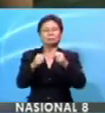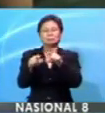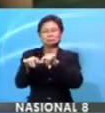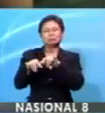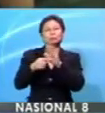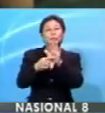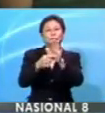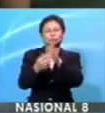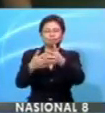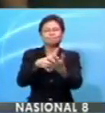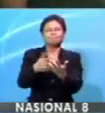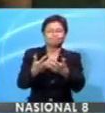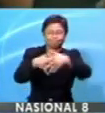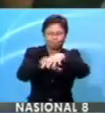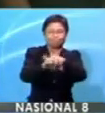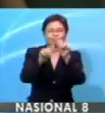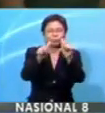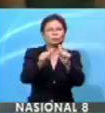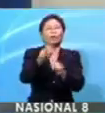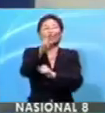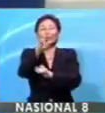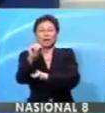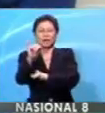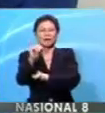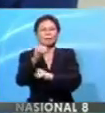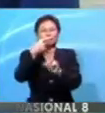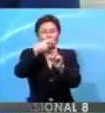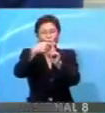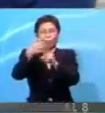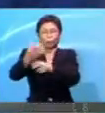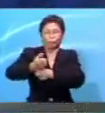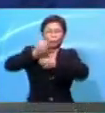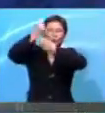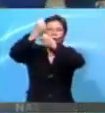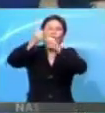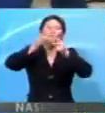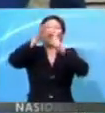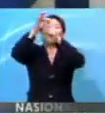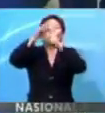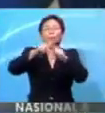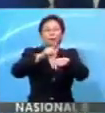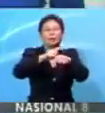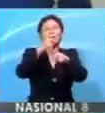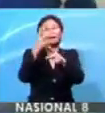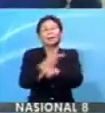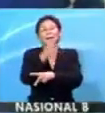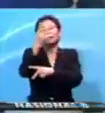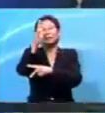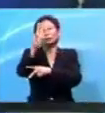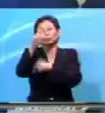kesasaniapan yang mampu merangkul kejuaraan utama bagi edisietu tahun